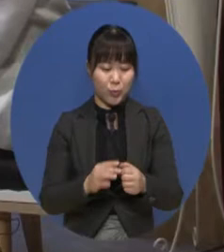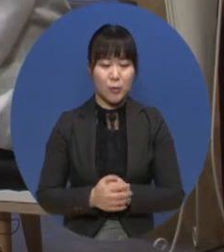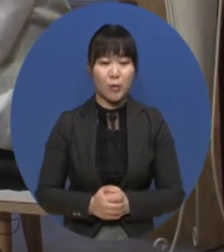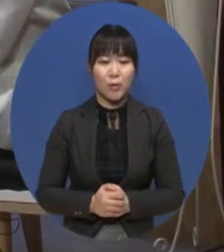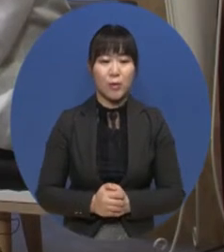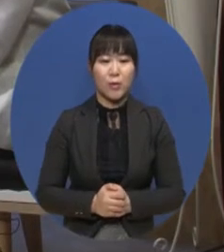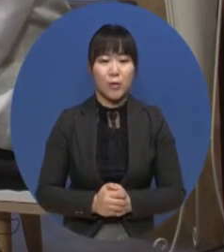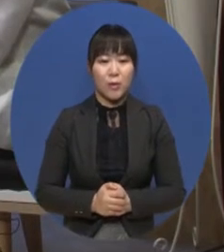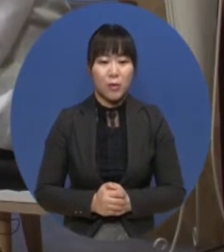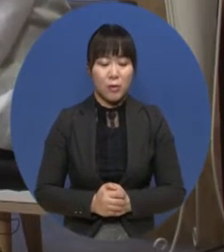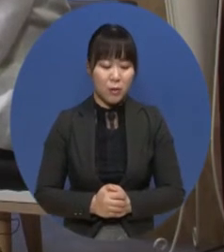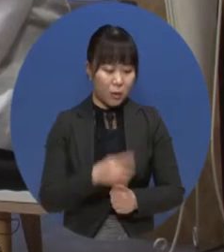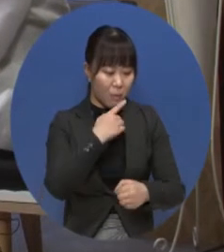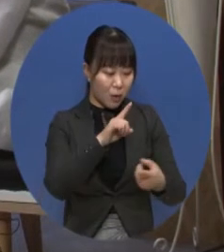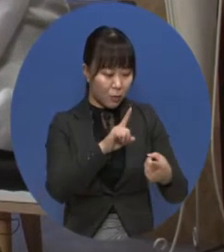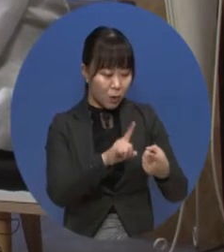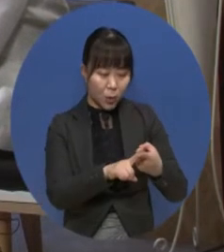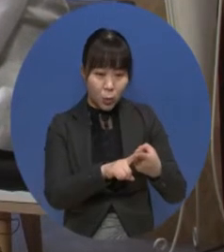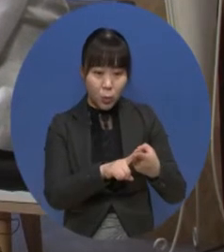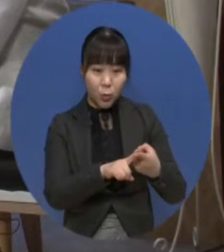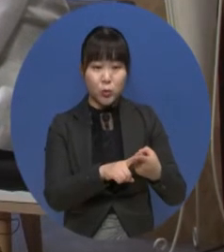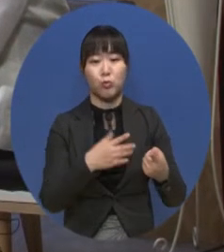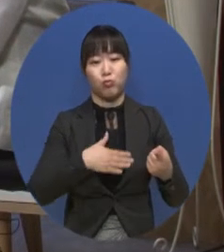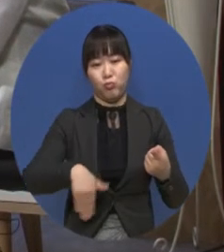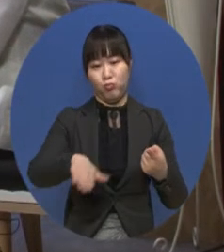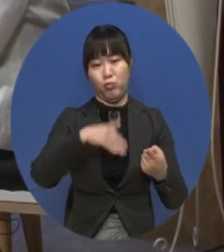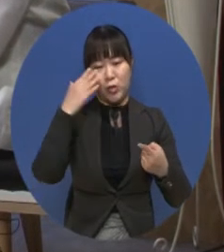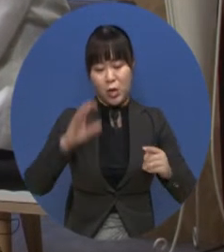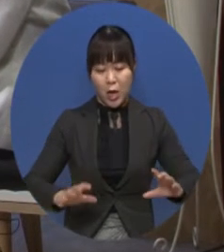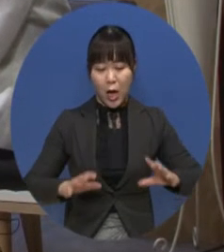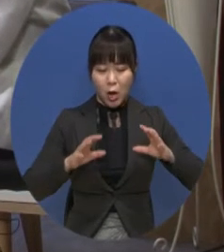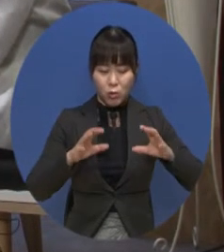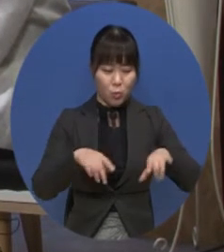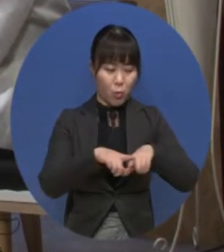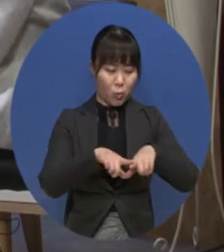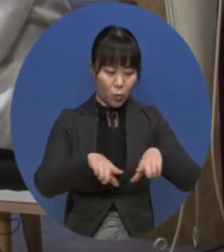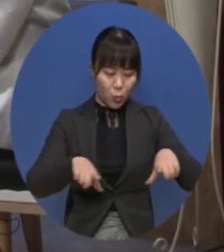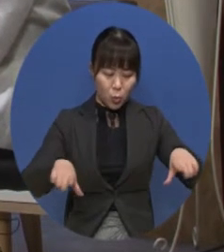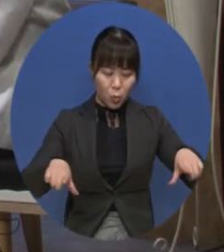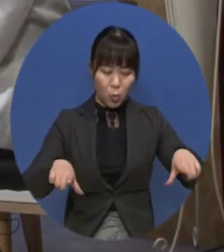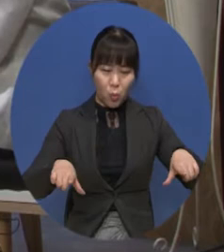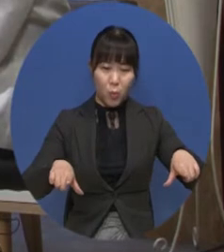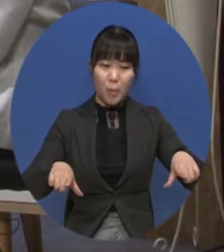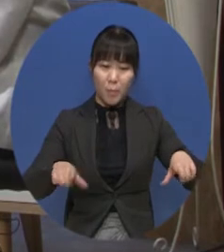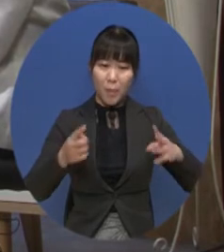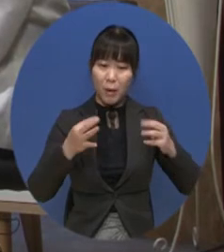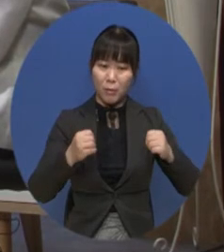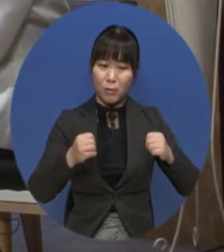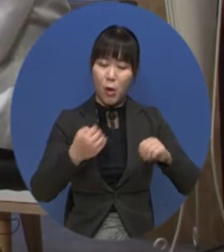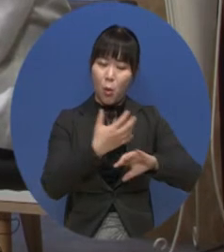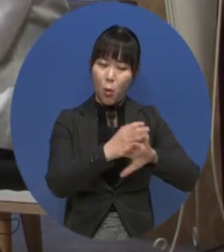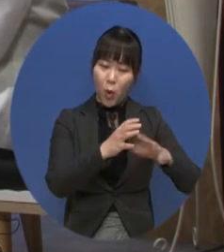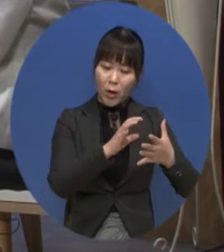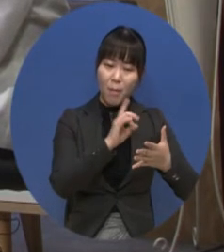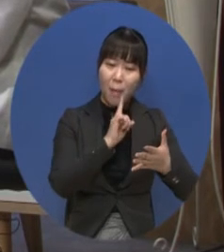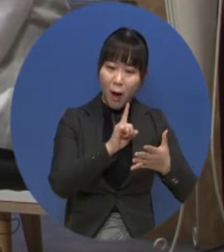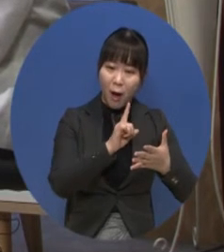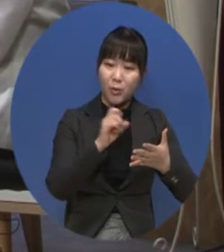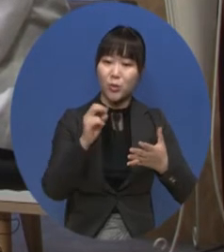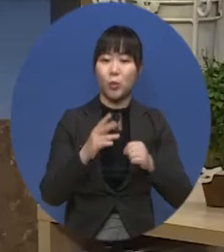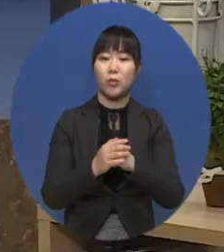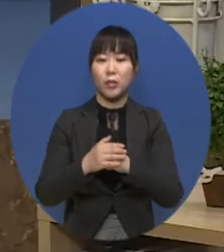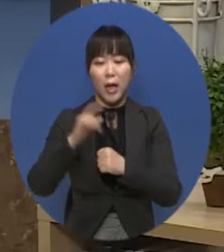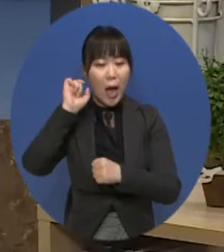네. 말씀해 주신 것처럼 우리나라에서 보통 많이들 외래어라든지 네. 이런 뭐